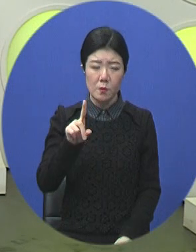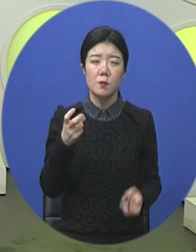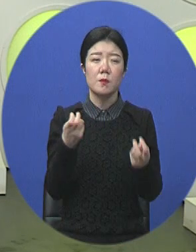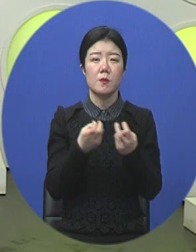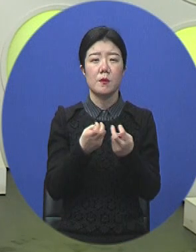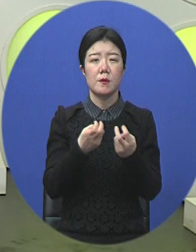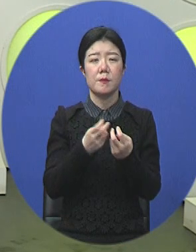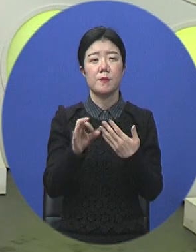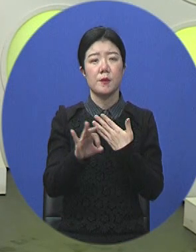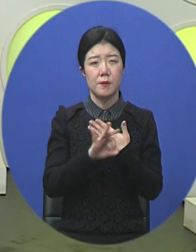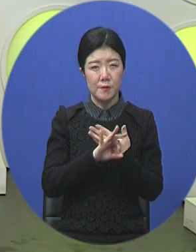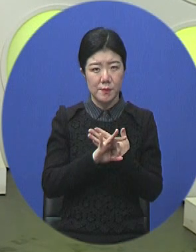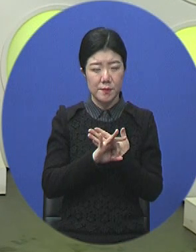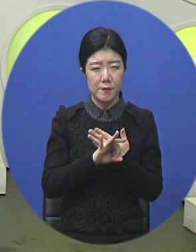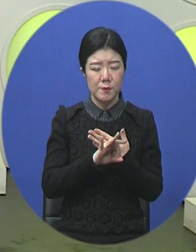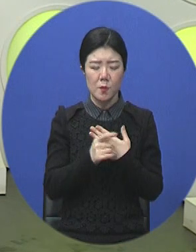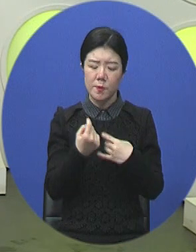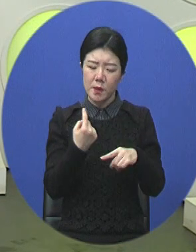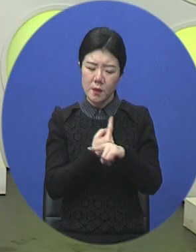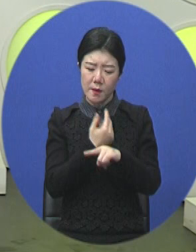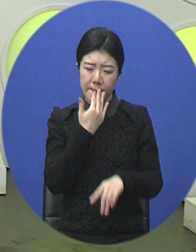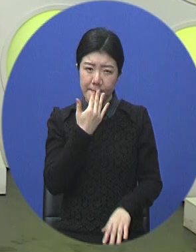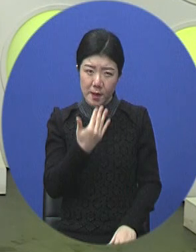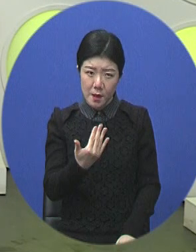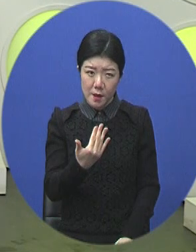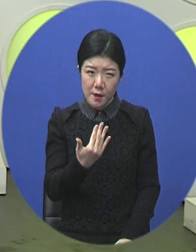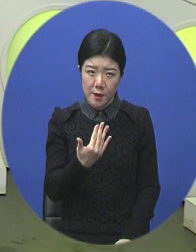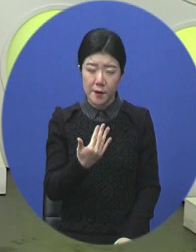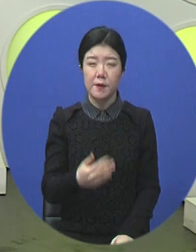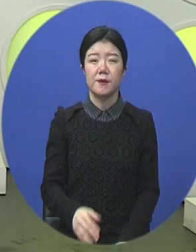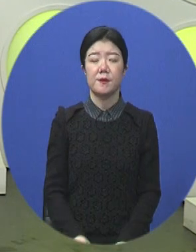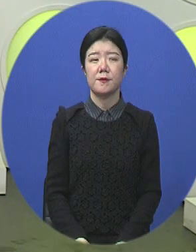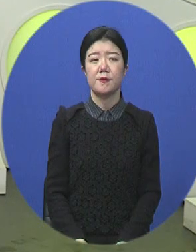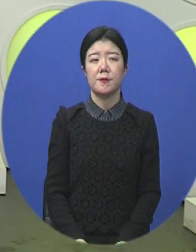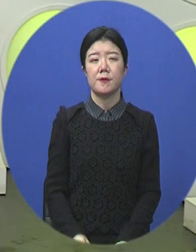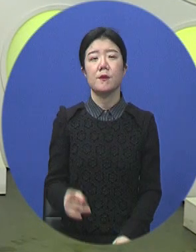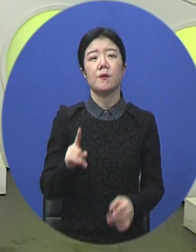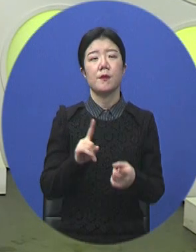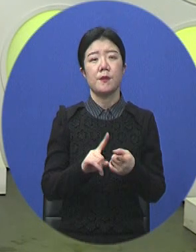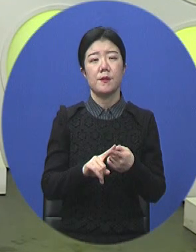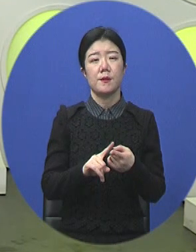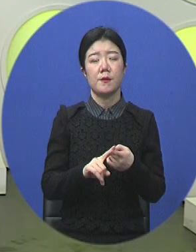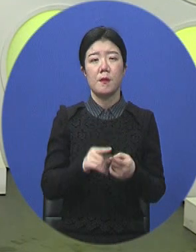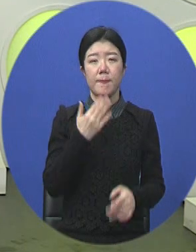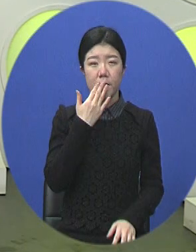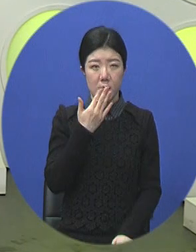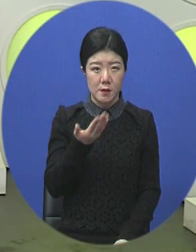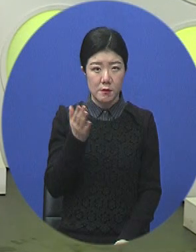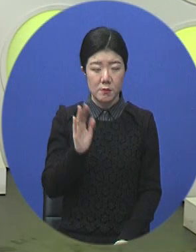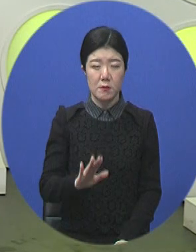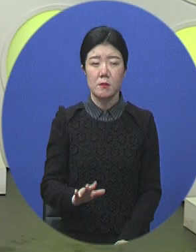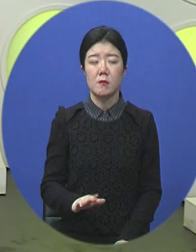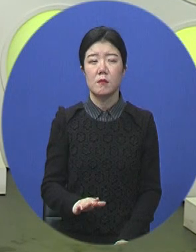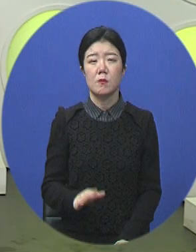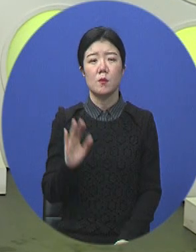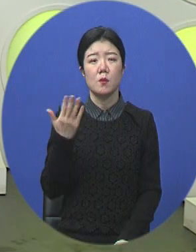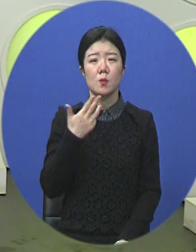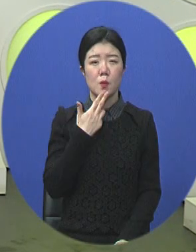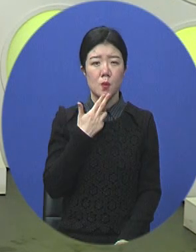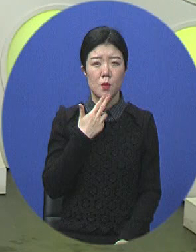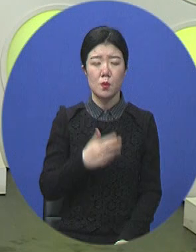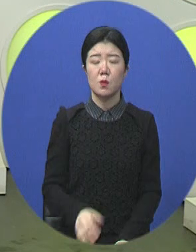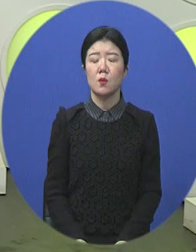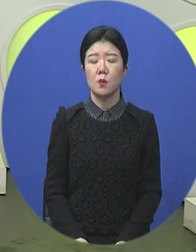요거를 좀 이렇게 개선을 해서 부러야 되겠다. 이런 것들이 이렇게 할 수가 있는데, 전혀 그런 것들이 없으니까 할